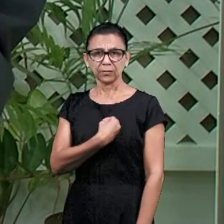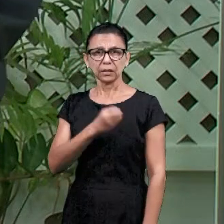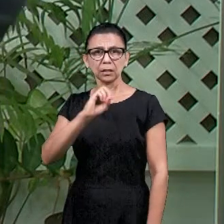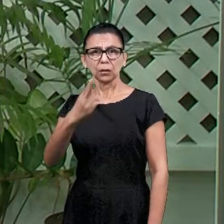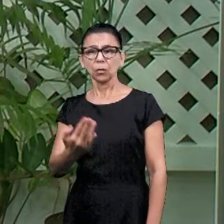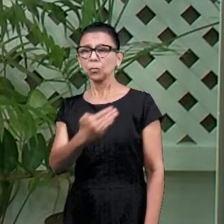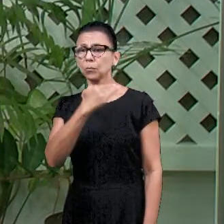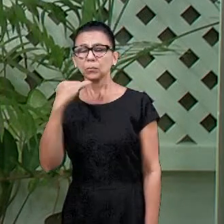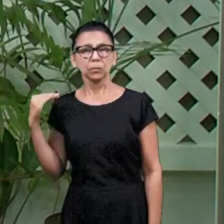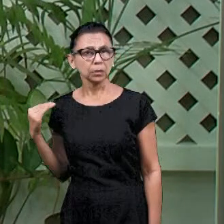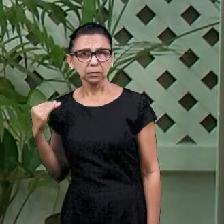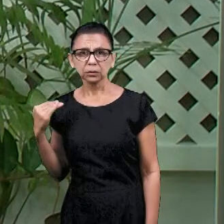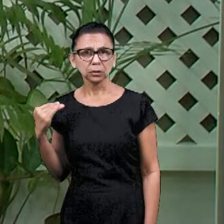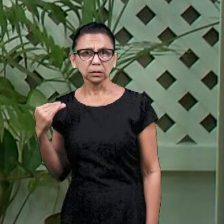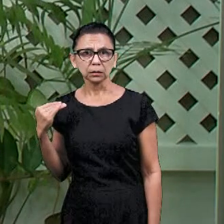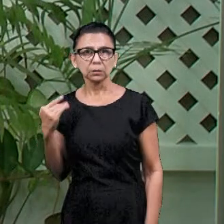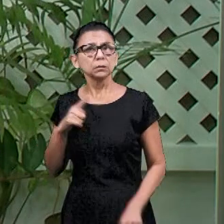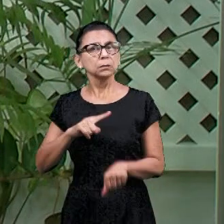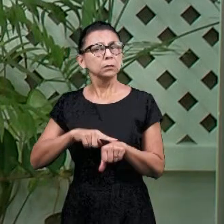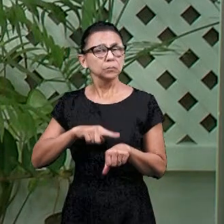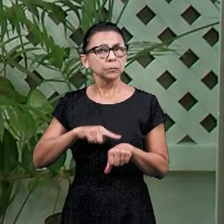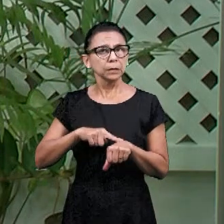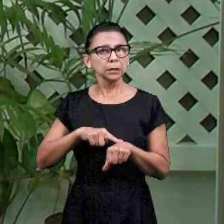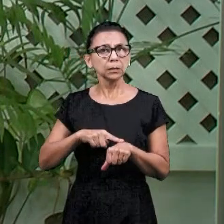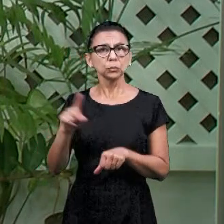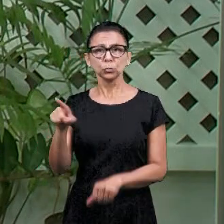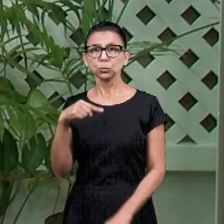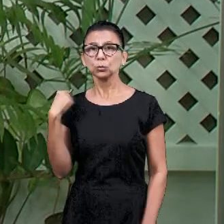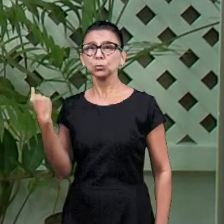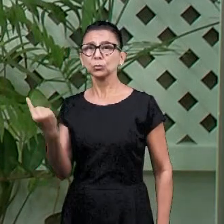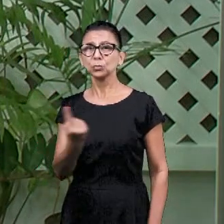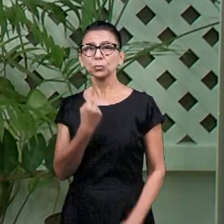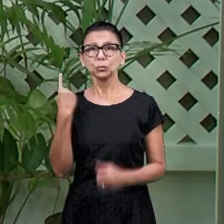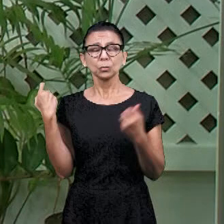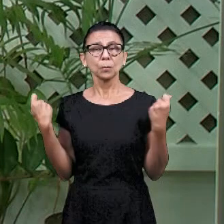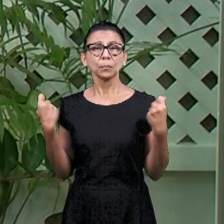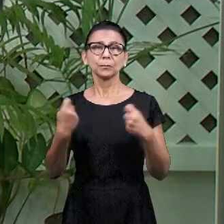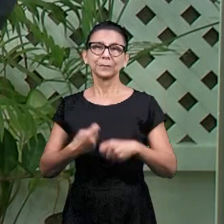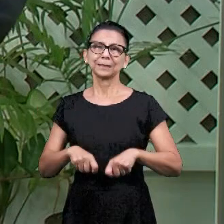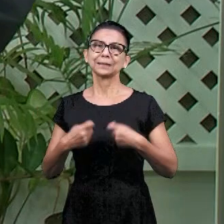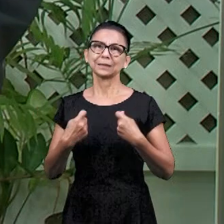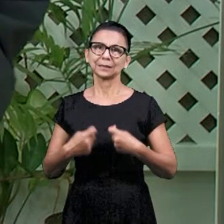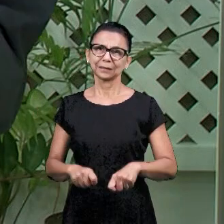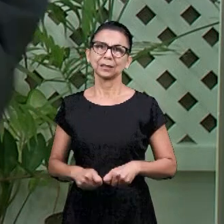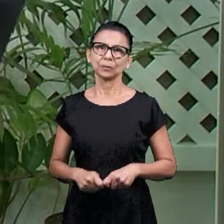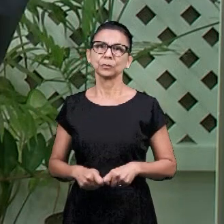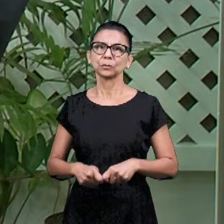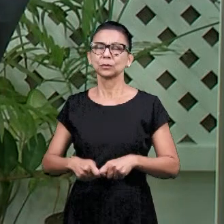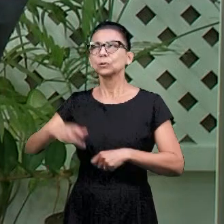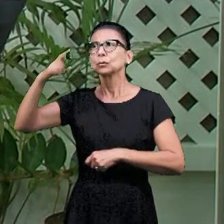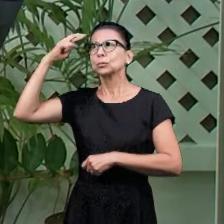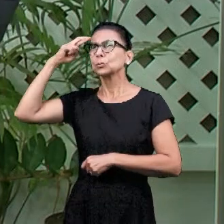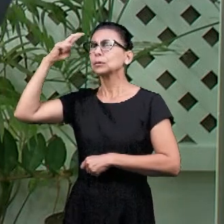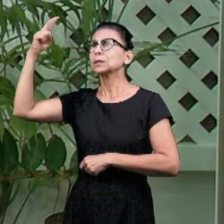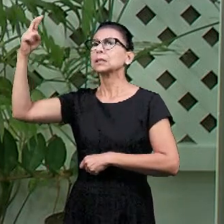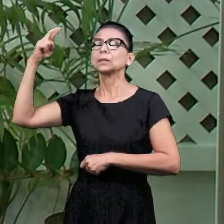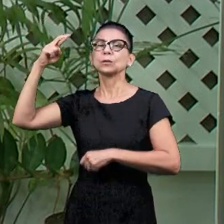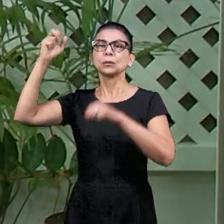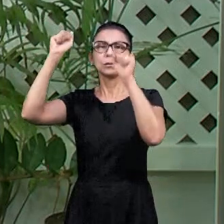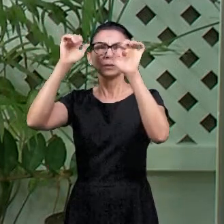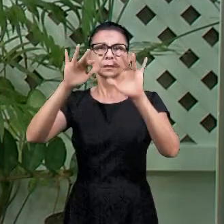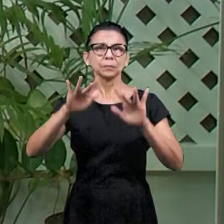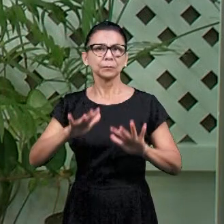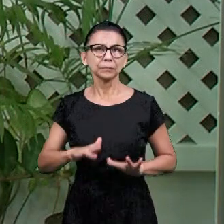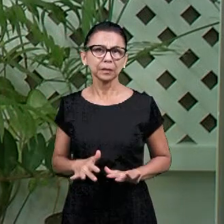pied du Seigneur, que ce soit pour la vie ou pour la gloire. À ce moment, tous ont